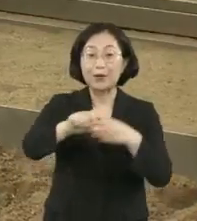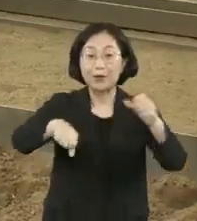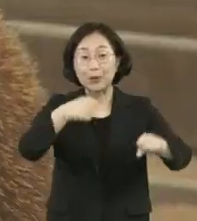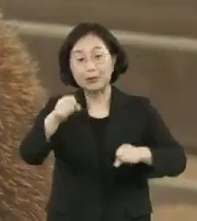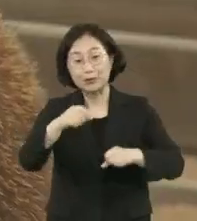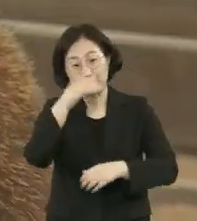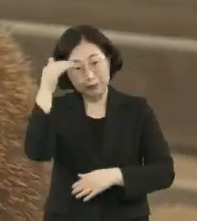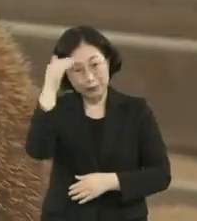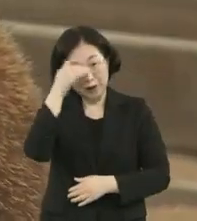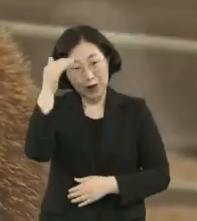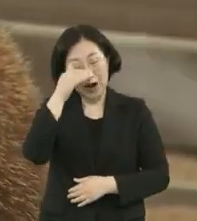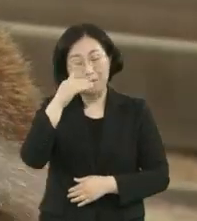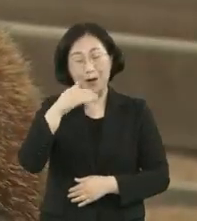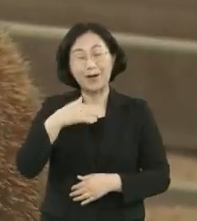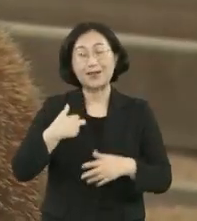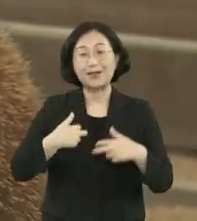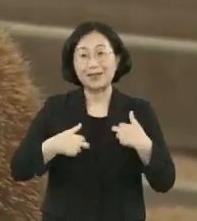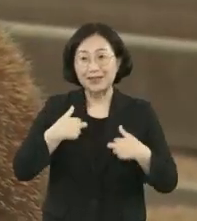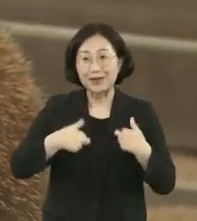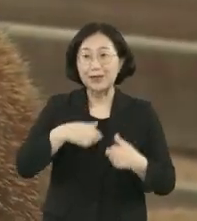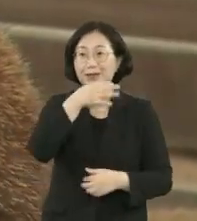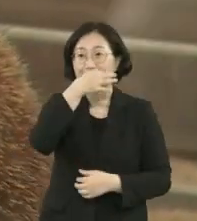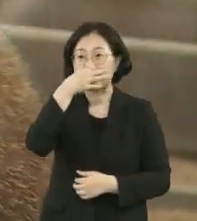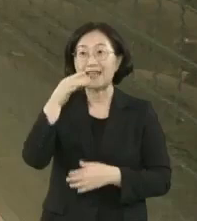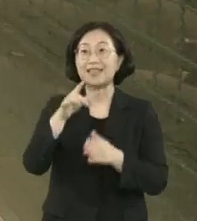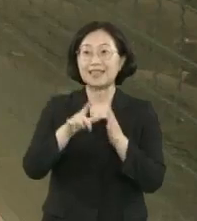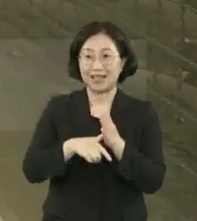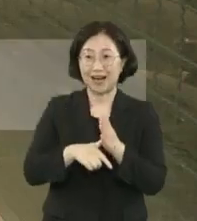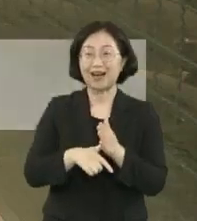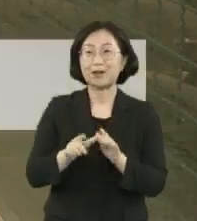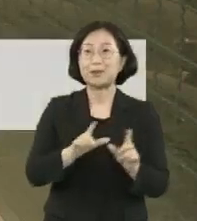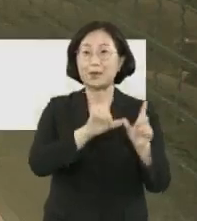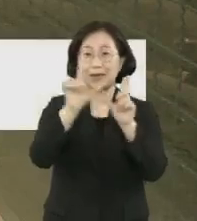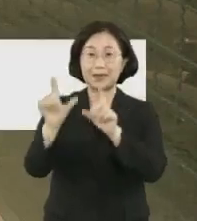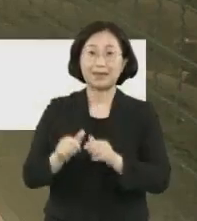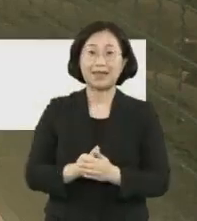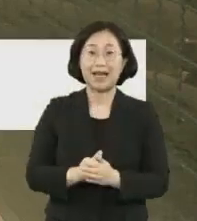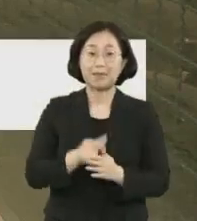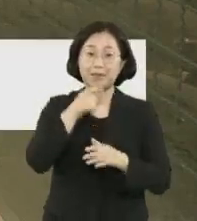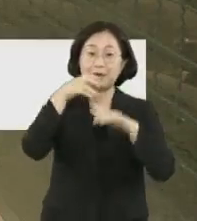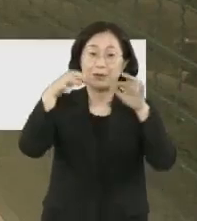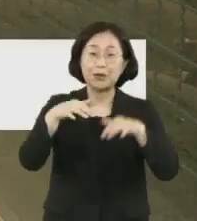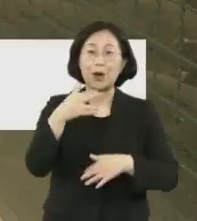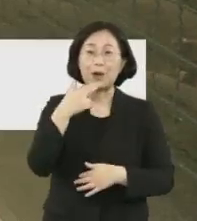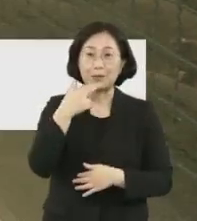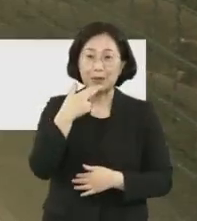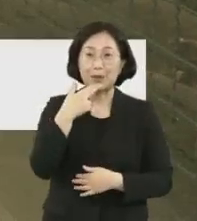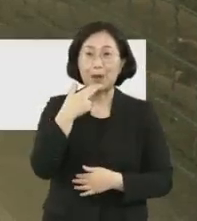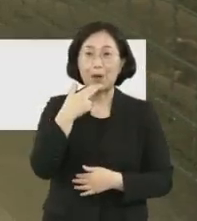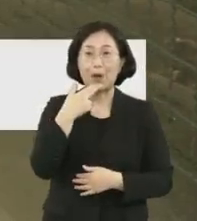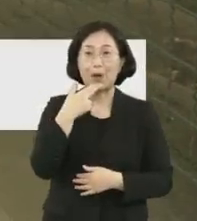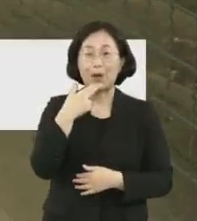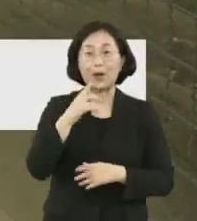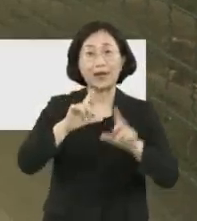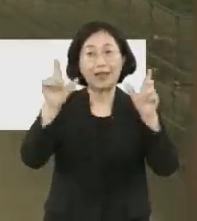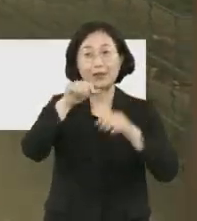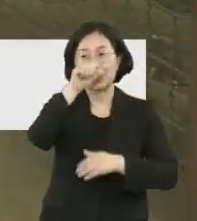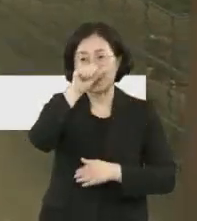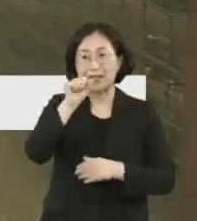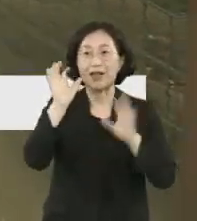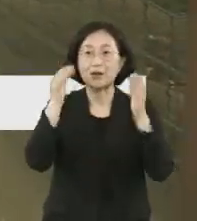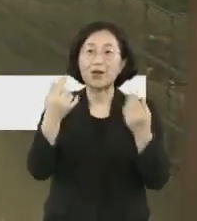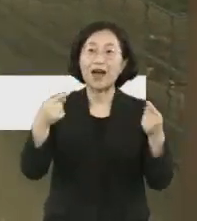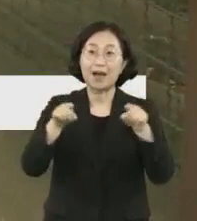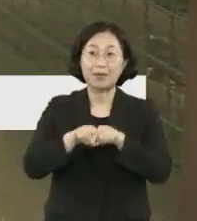휴일 한때를 즐겼습니다. 비도 안 오고 날씨가 너무 좋아서 애기랑 동물원에 놀러 왔는데 너무 좋은 것 같아요.